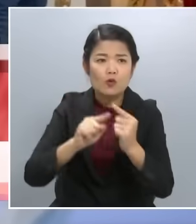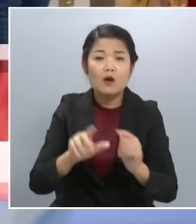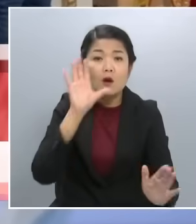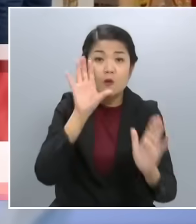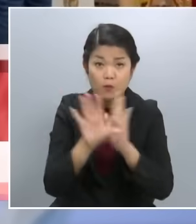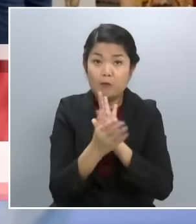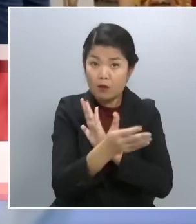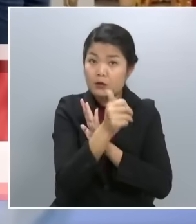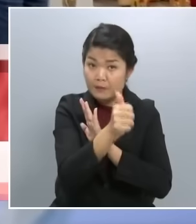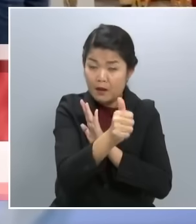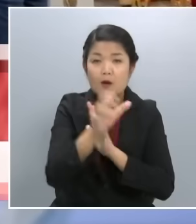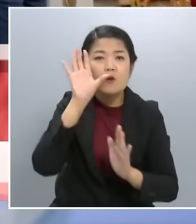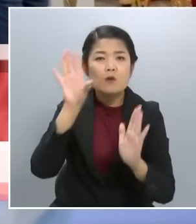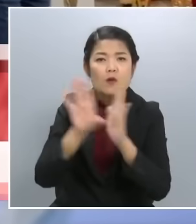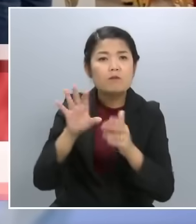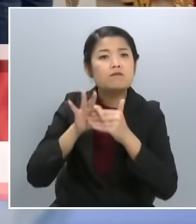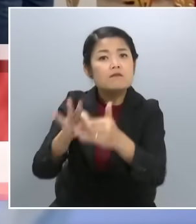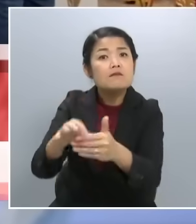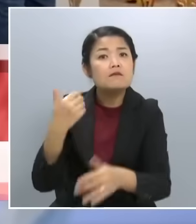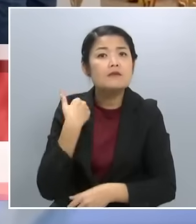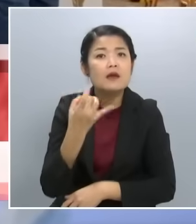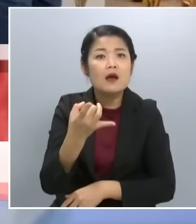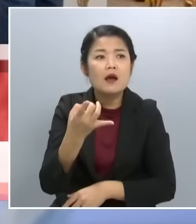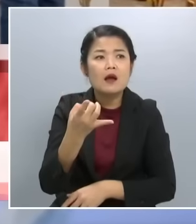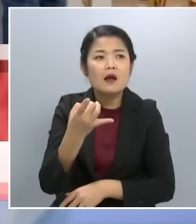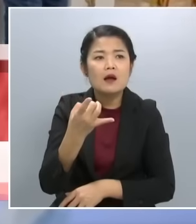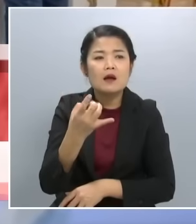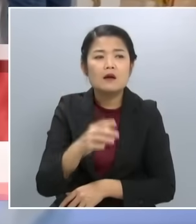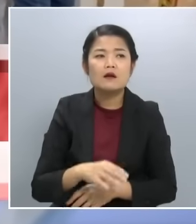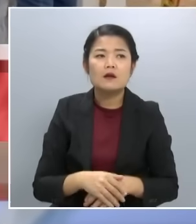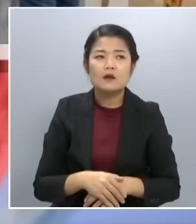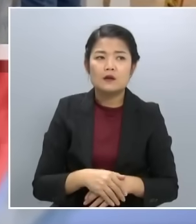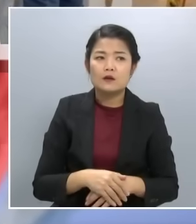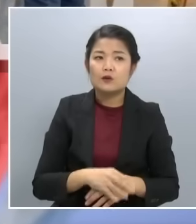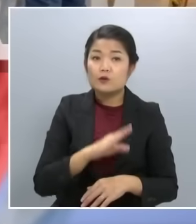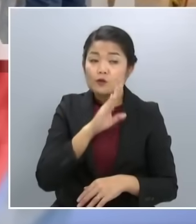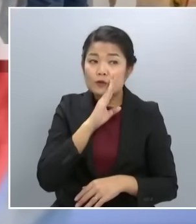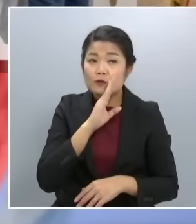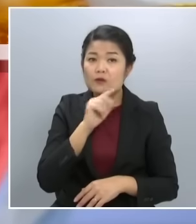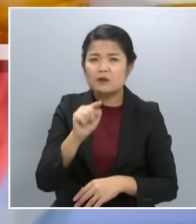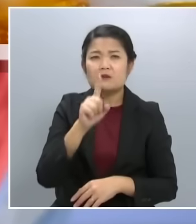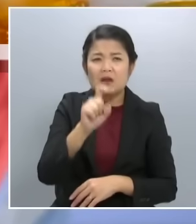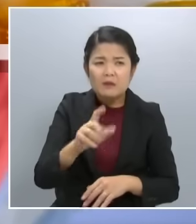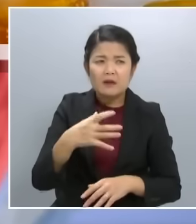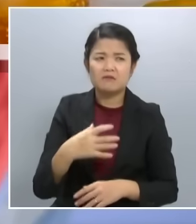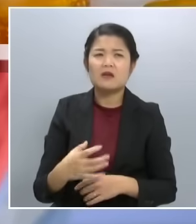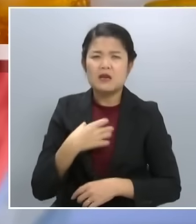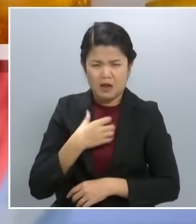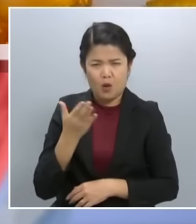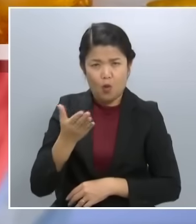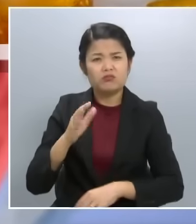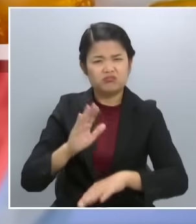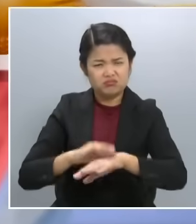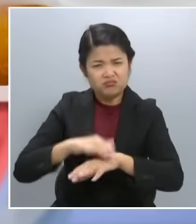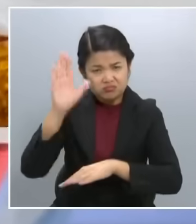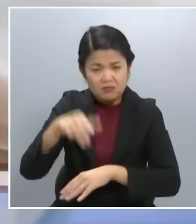มหนูก็เลยส่งไปให้เขาหนถามว่ามีอะไรหรอพี่ยังถ้าแพรวไม่ตายพี่ยังไม่ยอมติดคุกอยากให้เขามารับผิดชอบที่สิ่งที่เขา